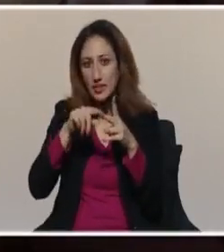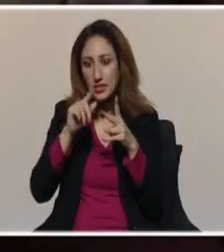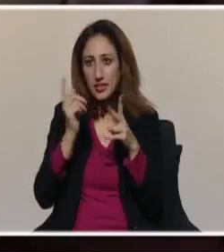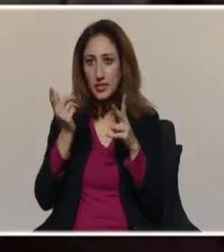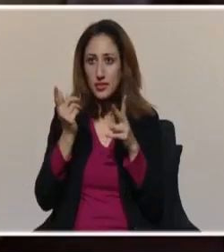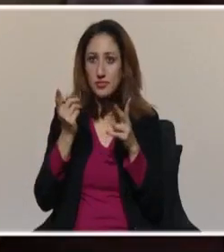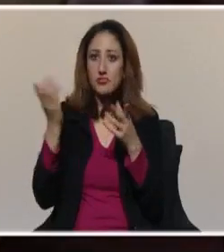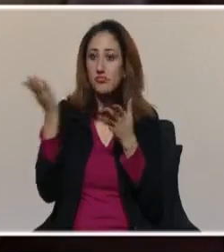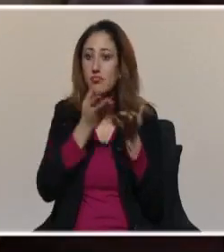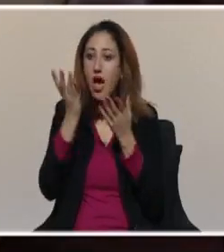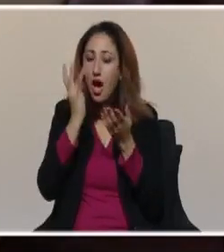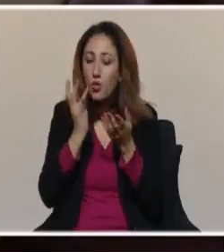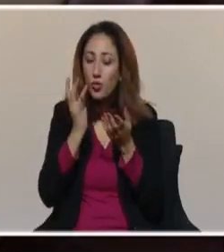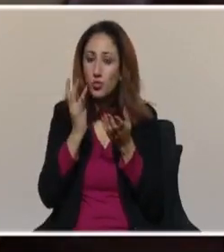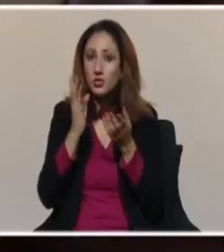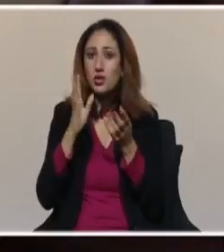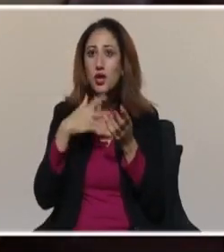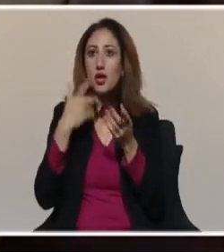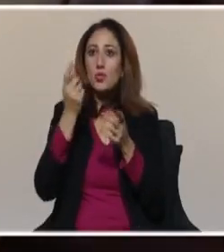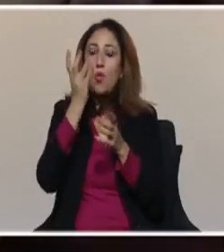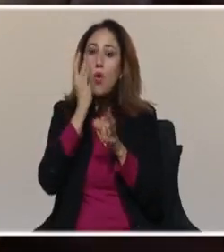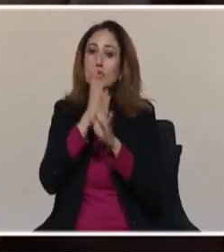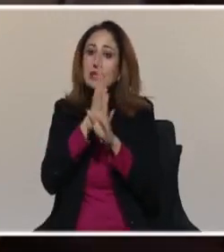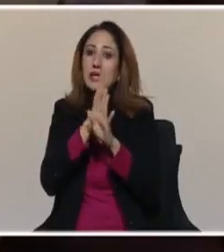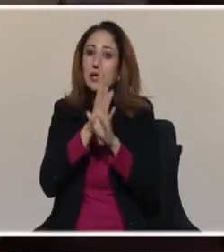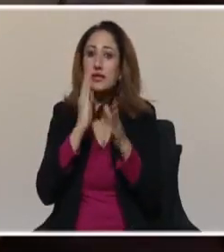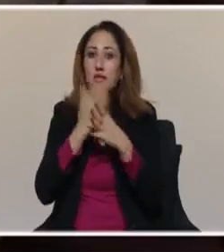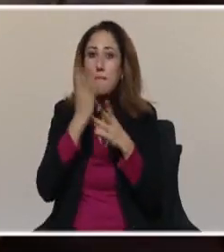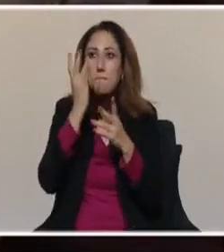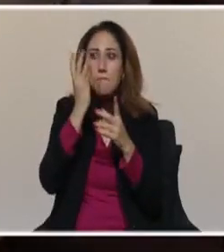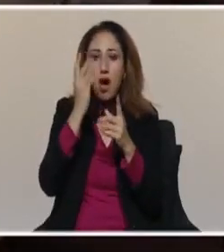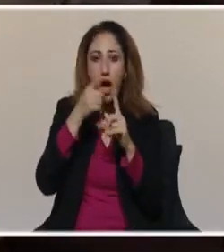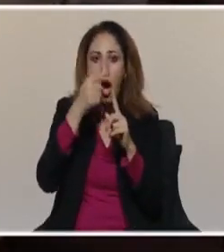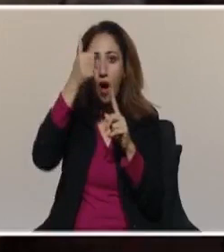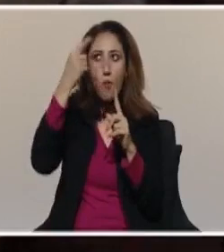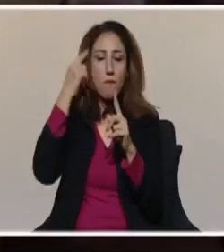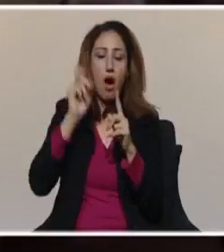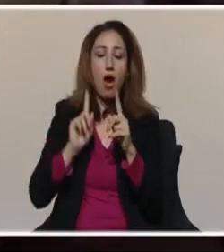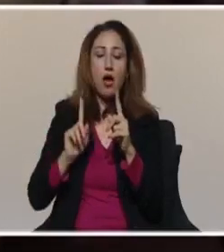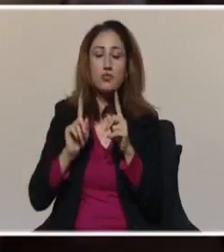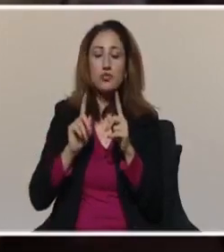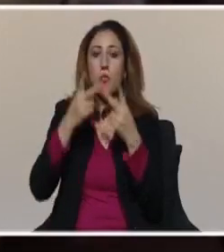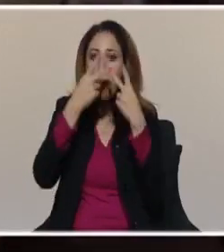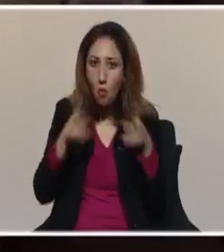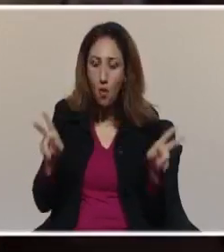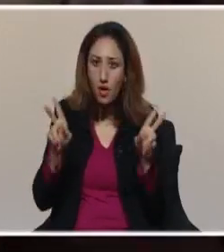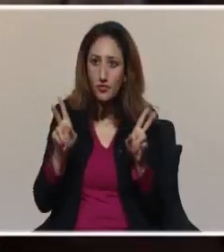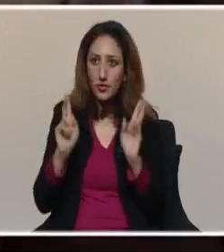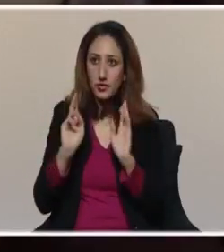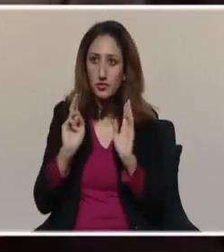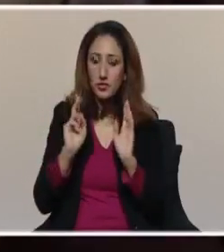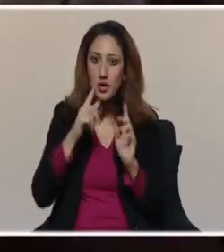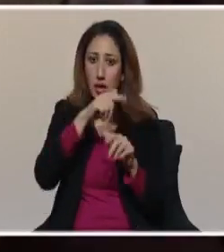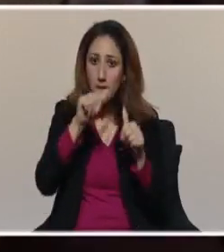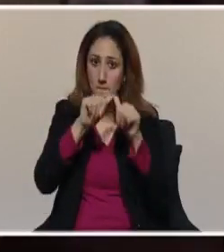بدأت العلاقة بالفعل. قال لها لا أنا عايزين نتجوز، بس أنا هتجوز عرفي عشان زوجتي ما تعرفش. وافقت. الكلام ده كان في شهر 2. قال لها بس انت